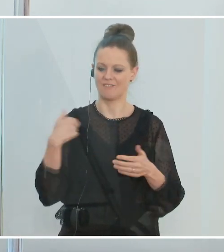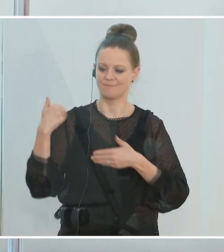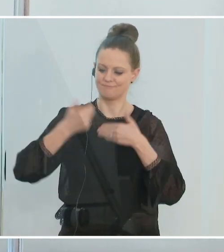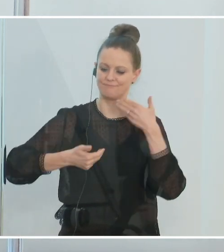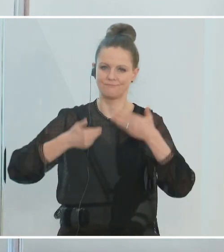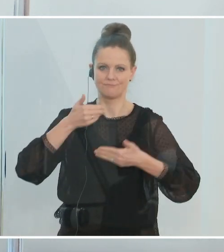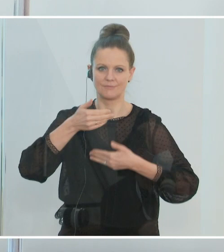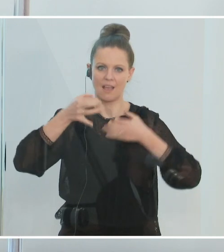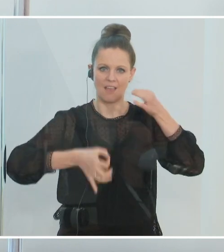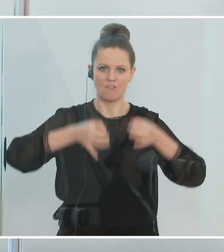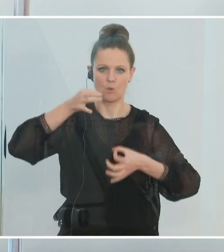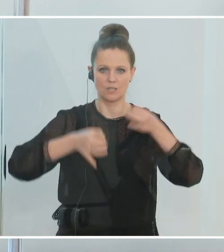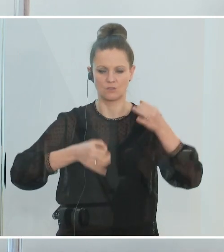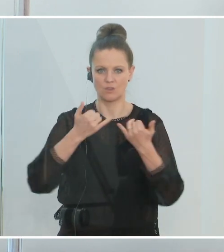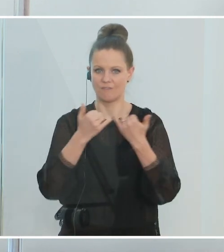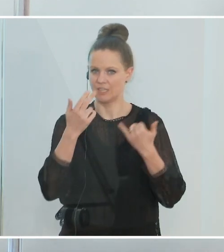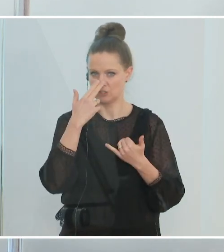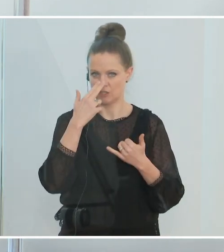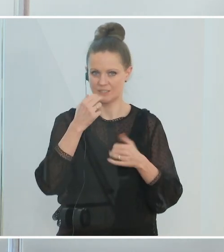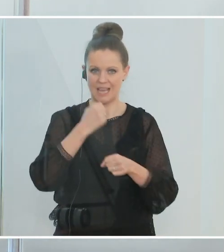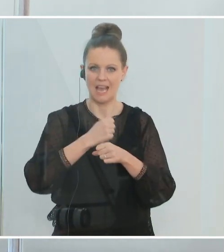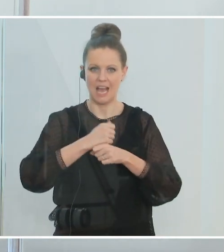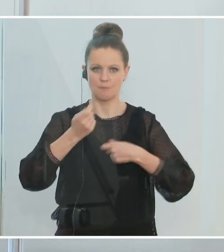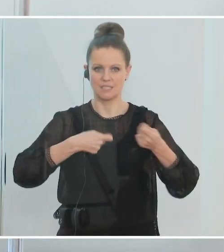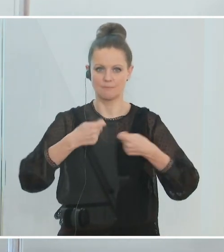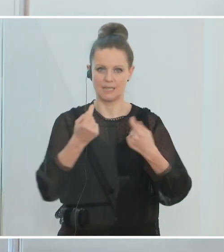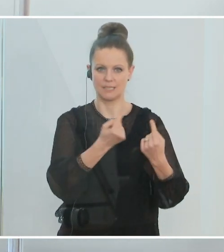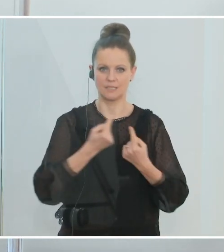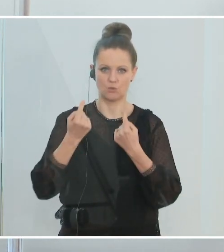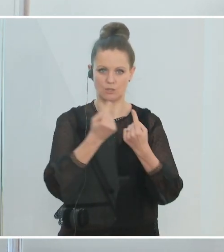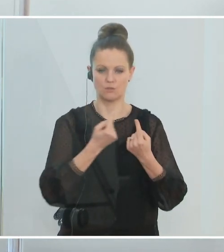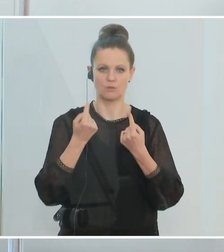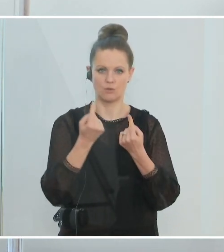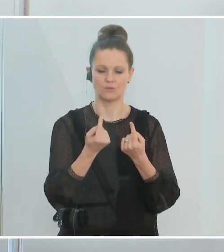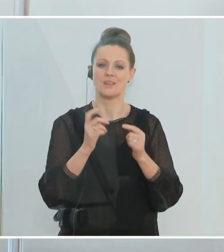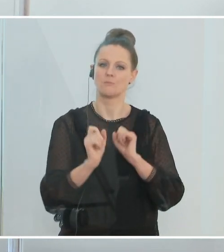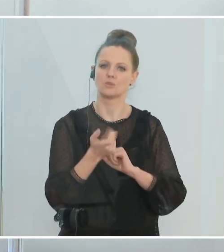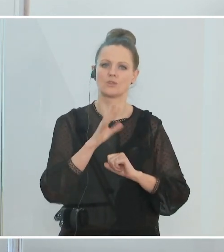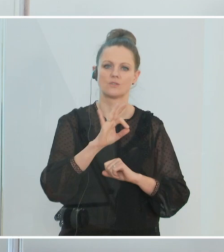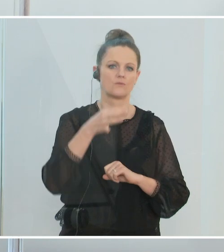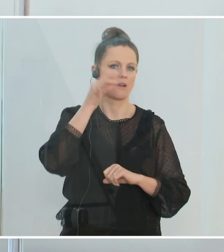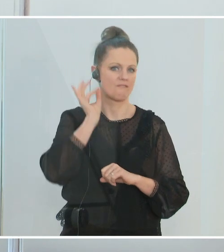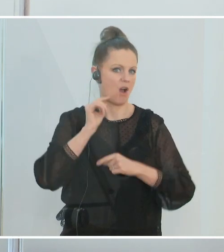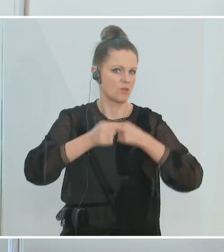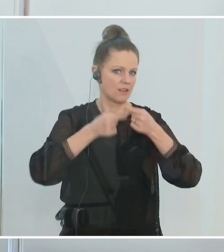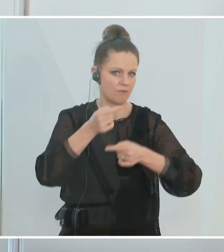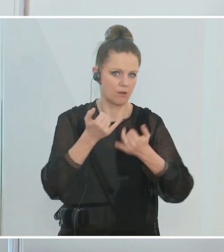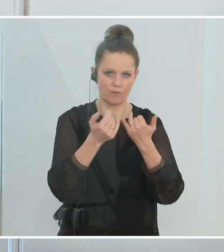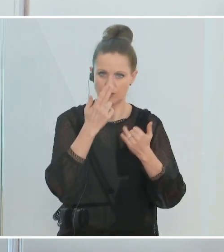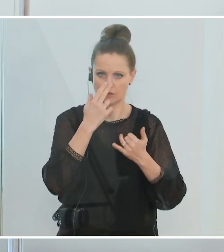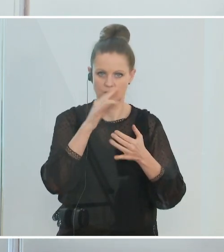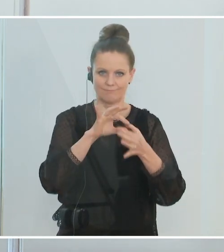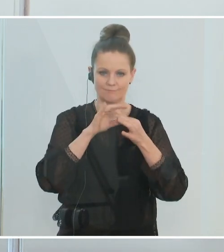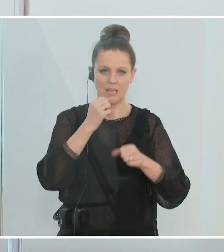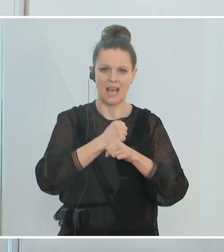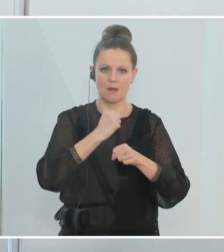evaluieren, wie sich die Situation am Arbeitsmarkt, insbesondere die Herausforderungen für die Frauen am Arbeitsmarkt entwickeln und dann eben auch aktiv